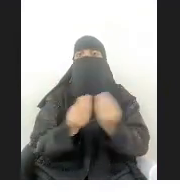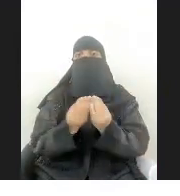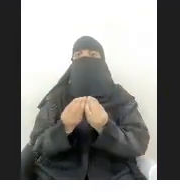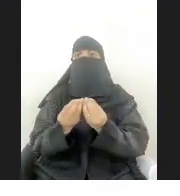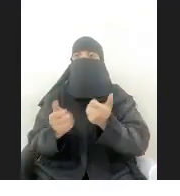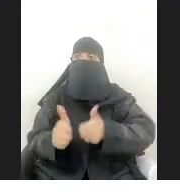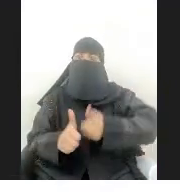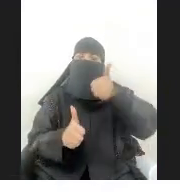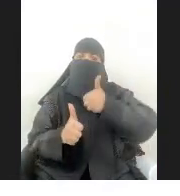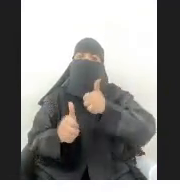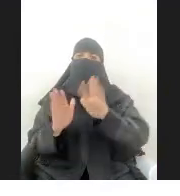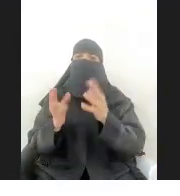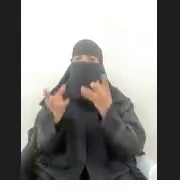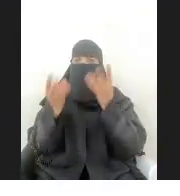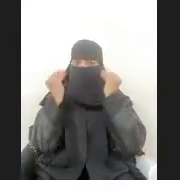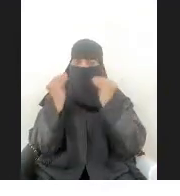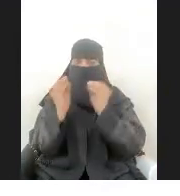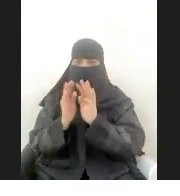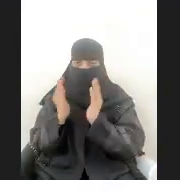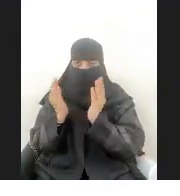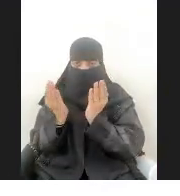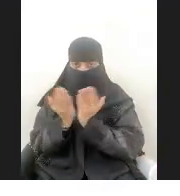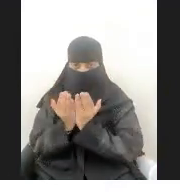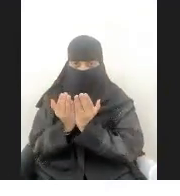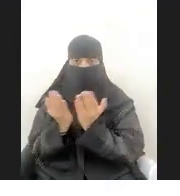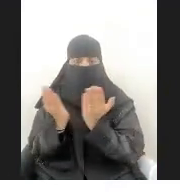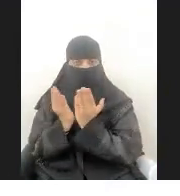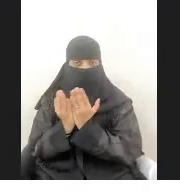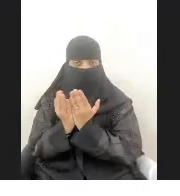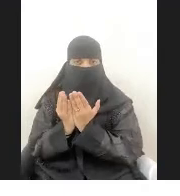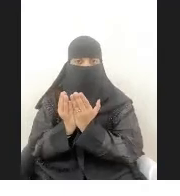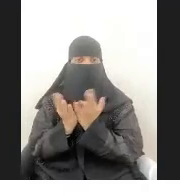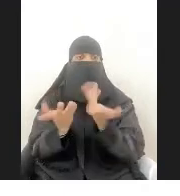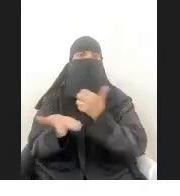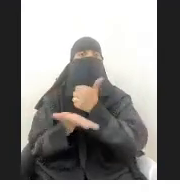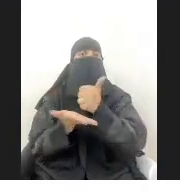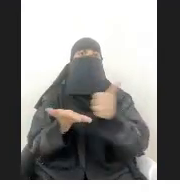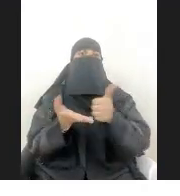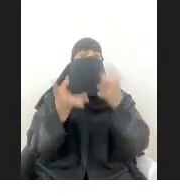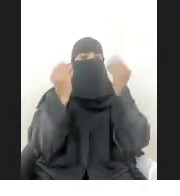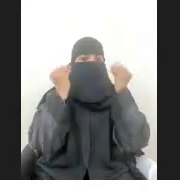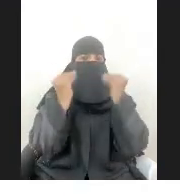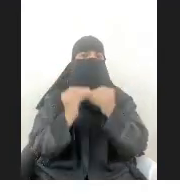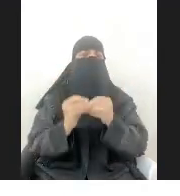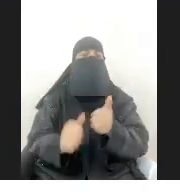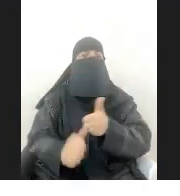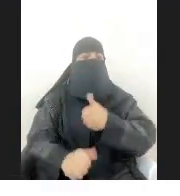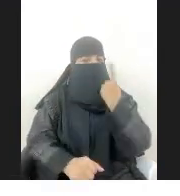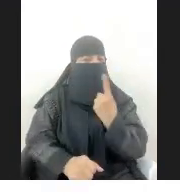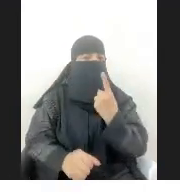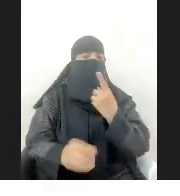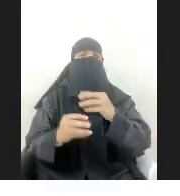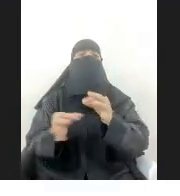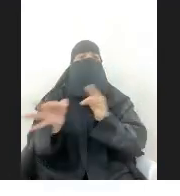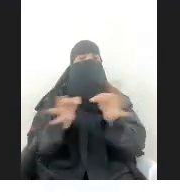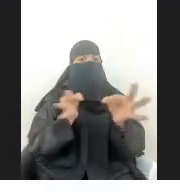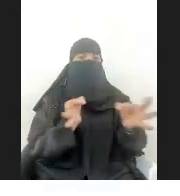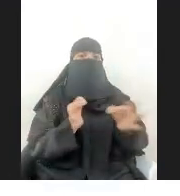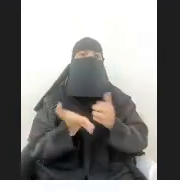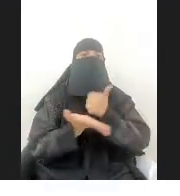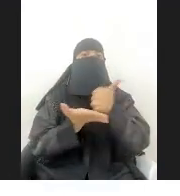الحضوري ضمن أسلوب تعليمي موحد ومنظم ومخطط له ضمن معايير واستراتيجية